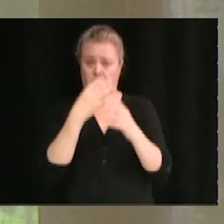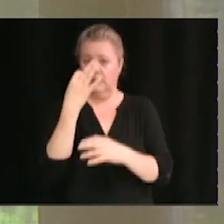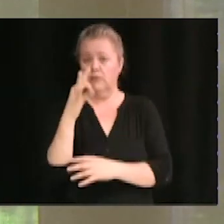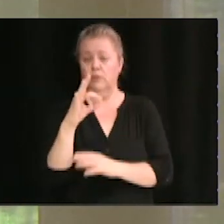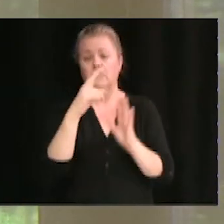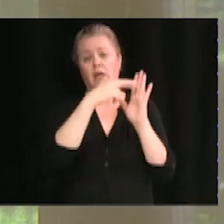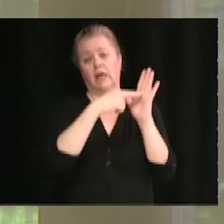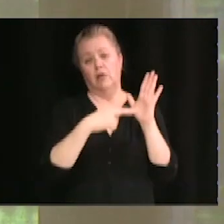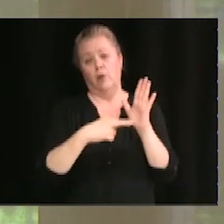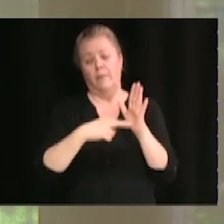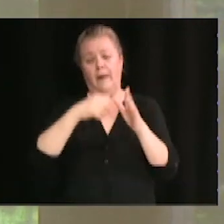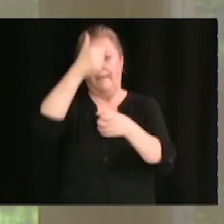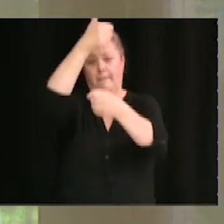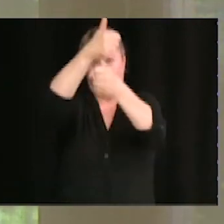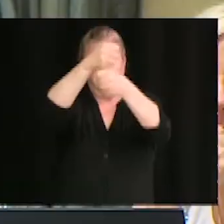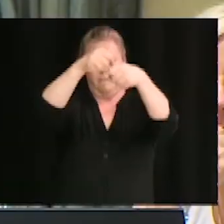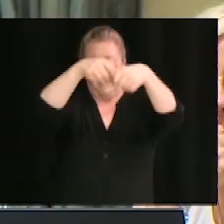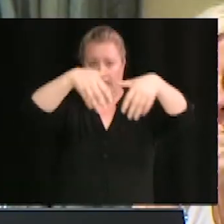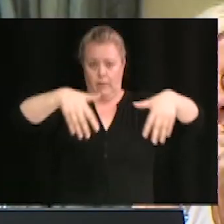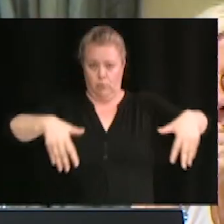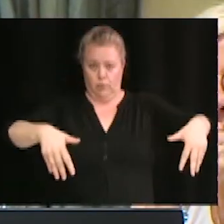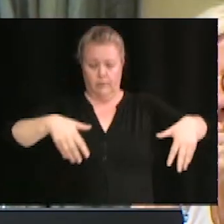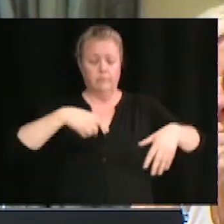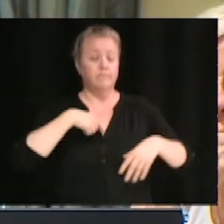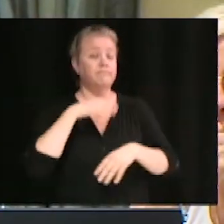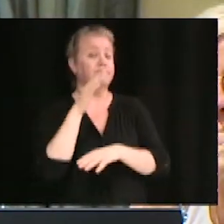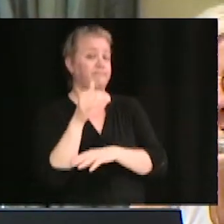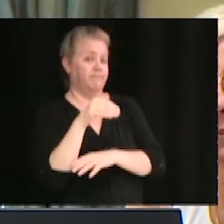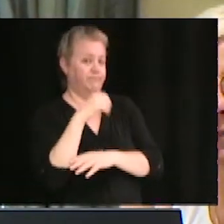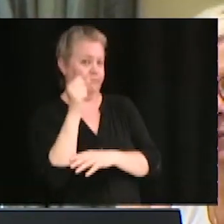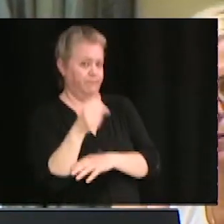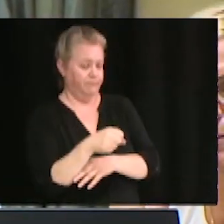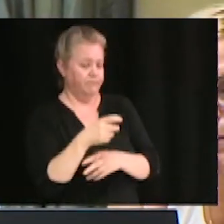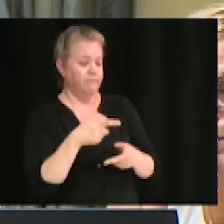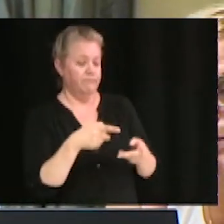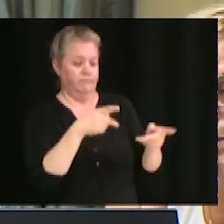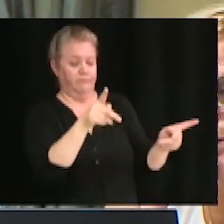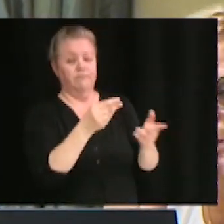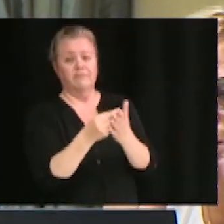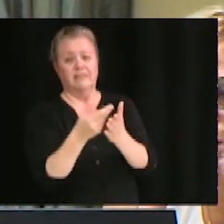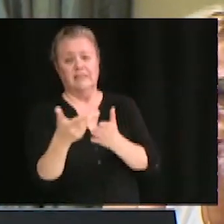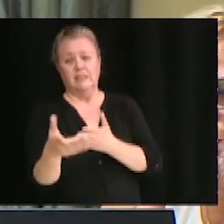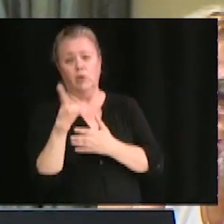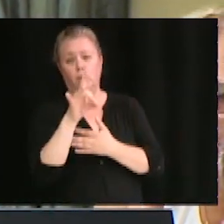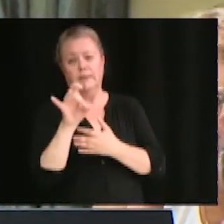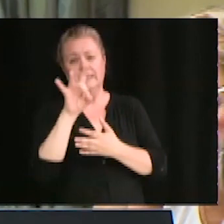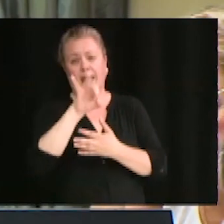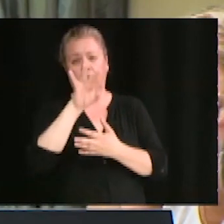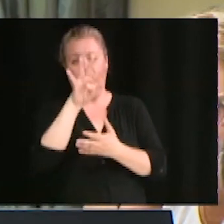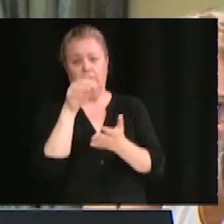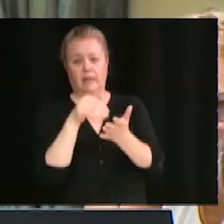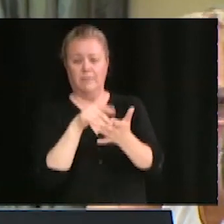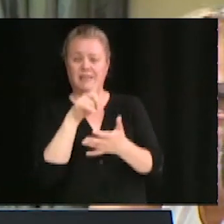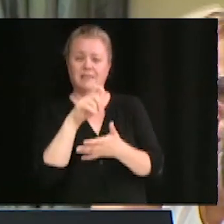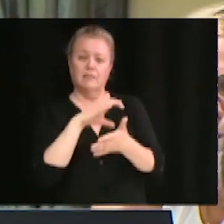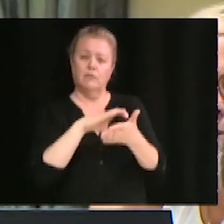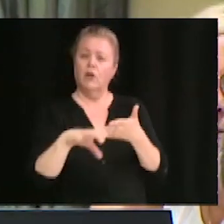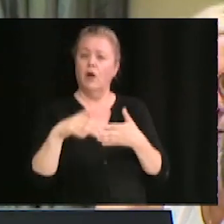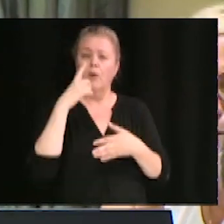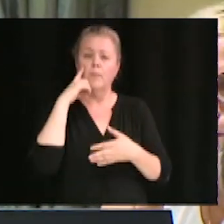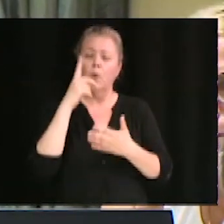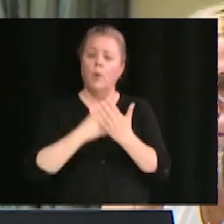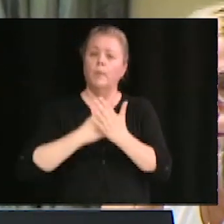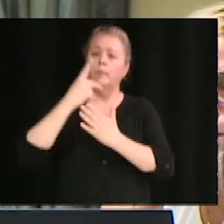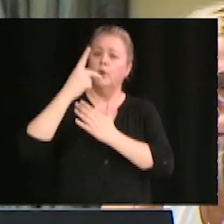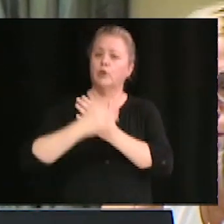règlement parapluie. On parle d'une autorisation de dépense d'un montant de 884 100 $ pour le projet, entre autres, du